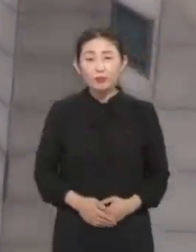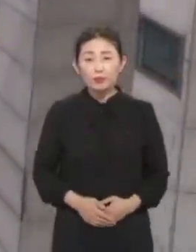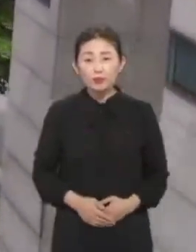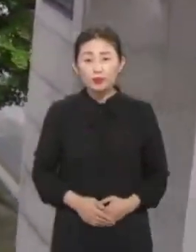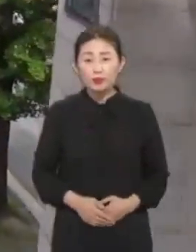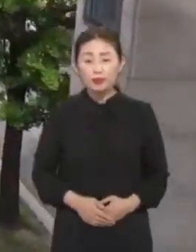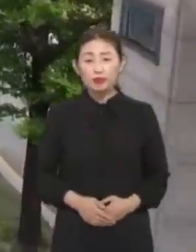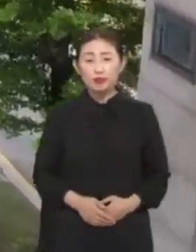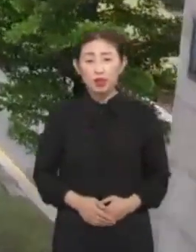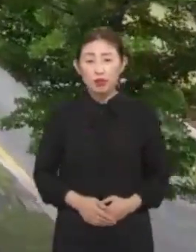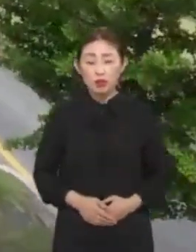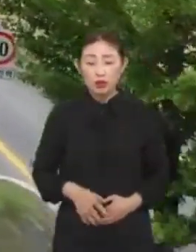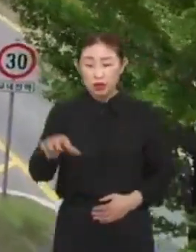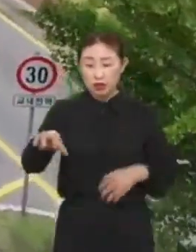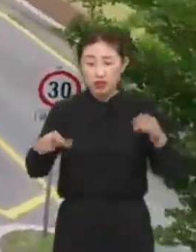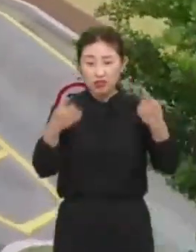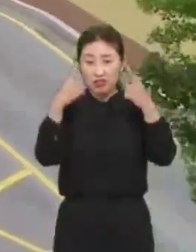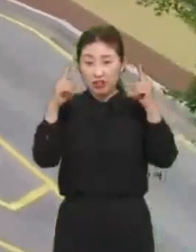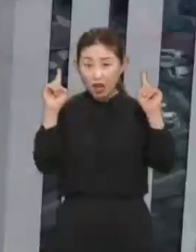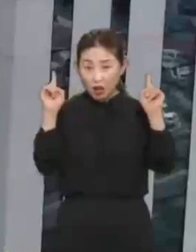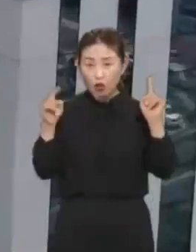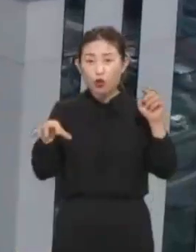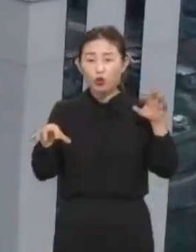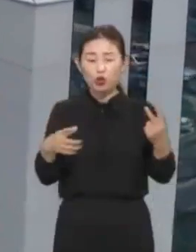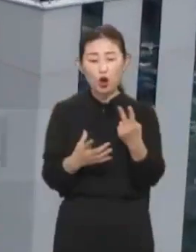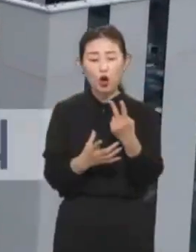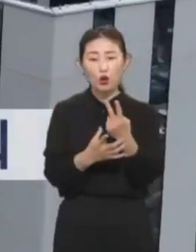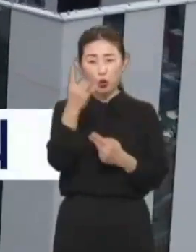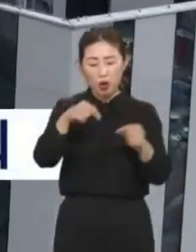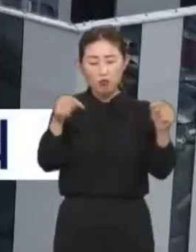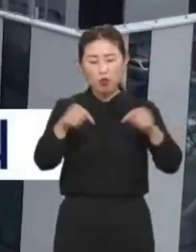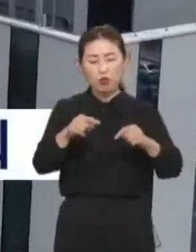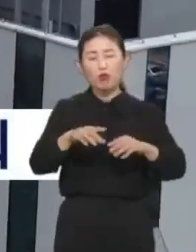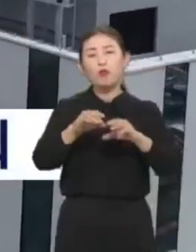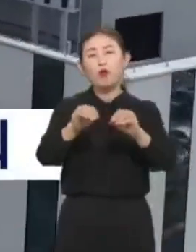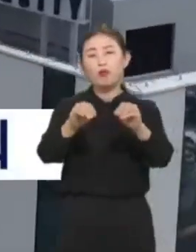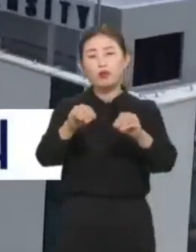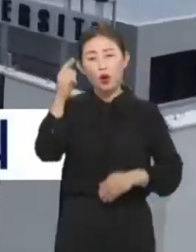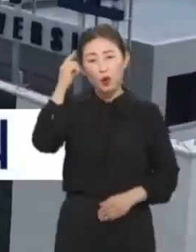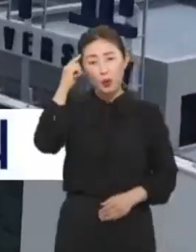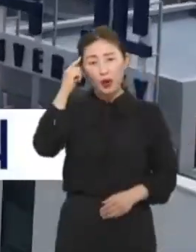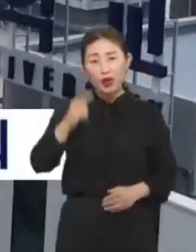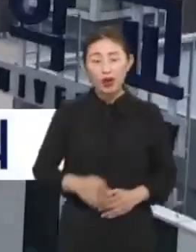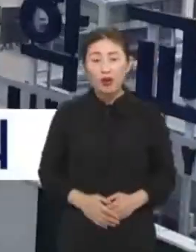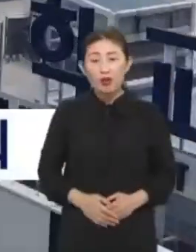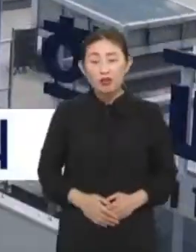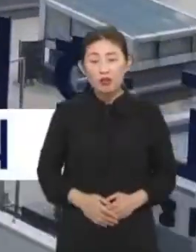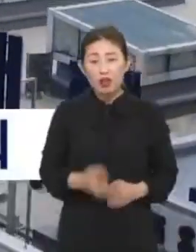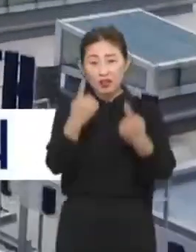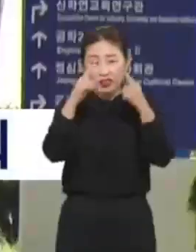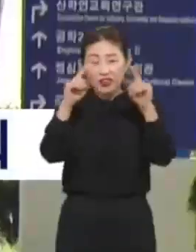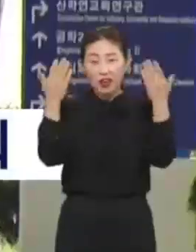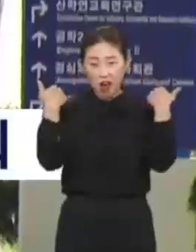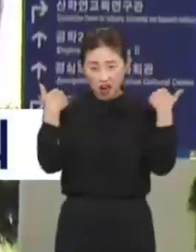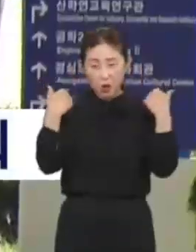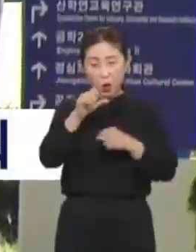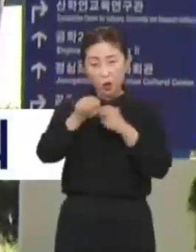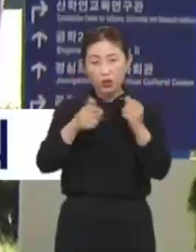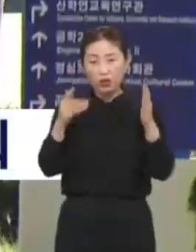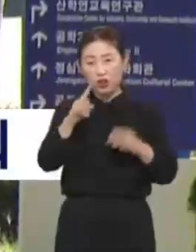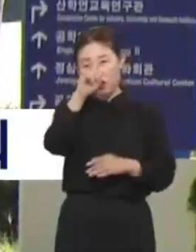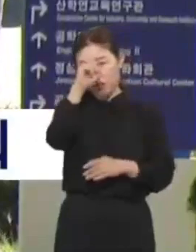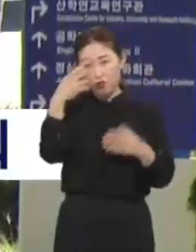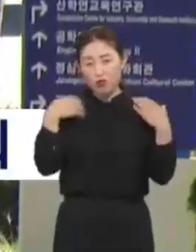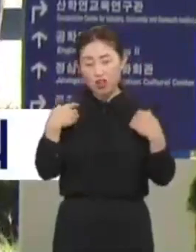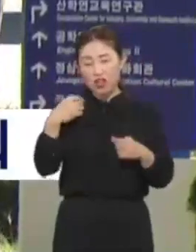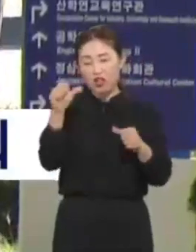한때 급물살을 탔던 충남대와 한밭대 간 통합 논의가 멈췄습니다. 지역대학 경쟁력 강화를 위해 5년 동안 1천억 원